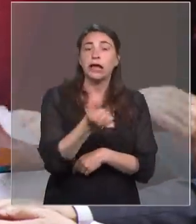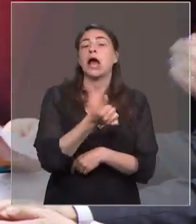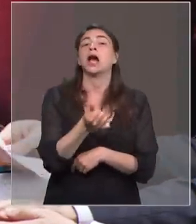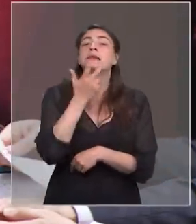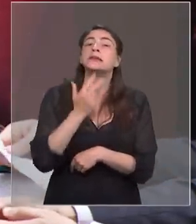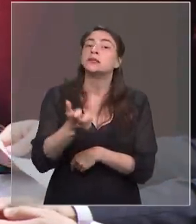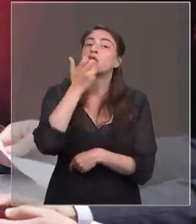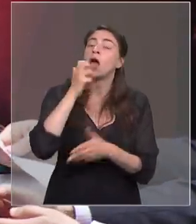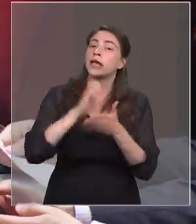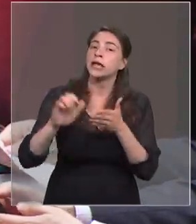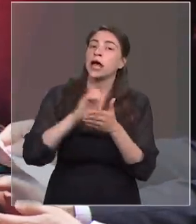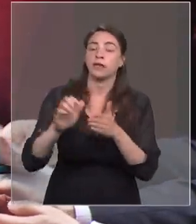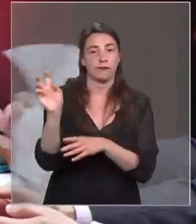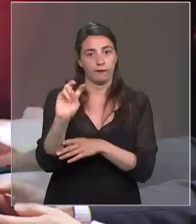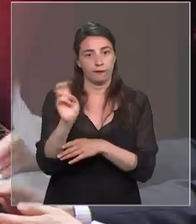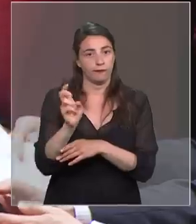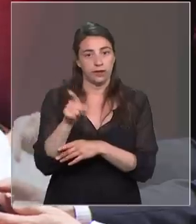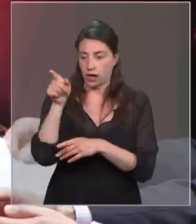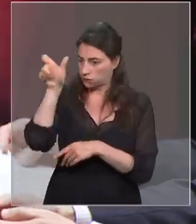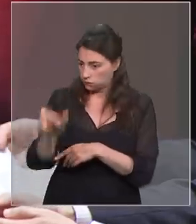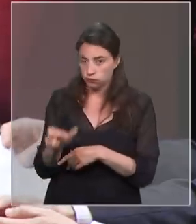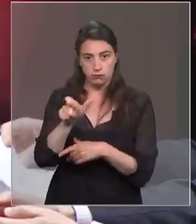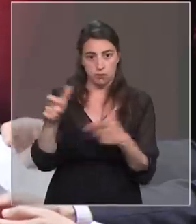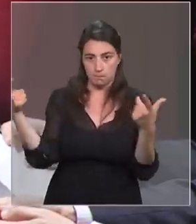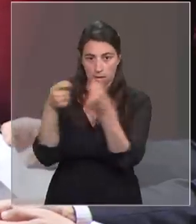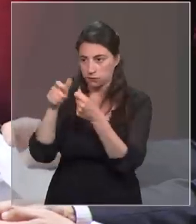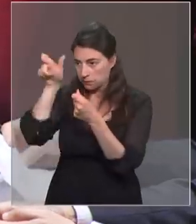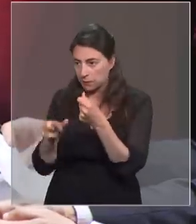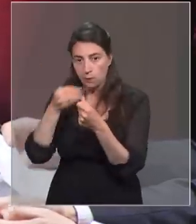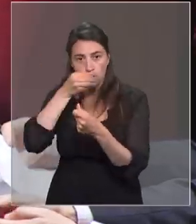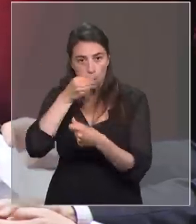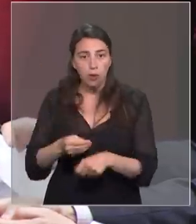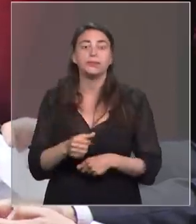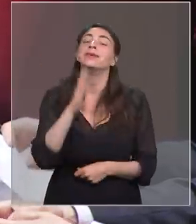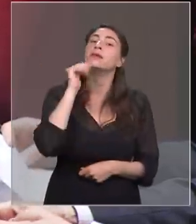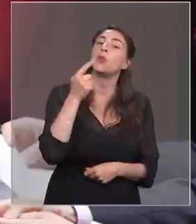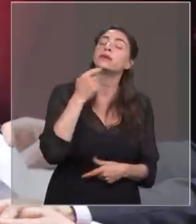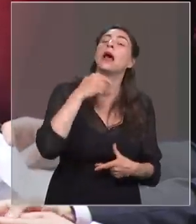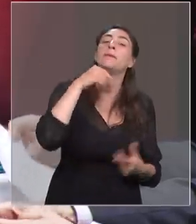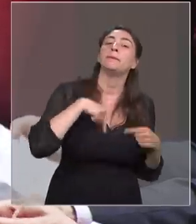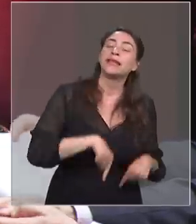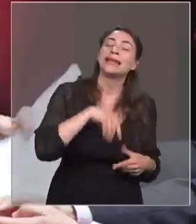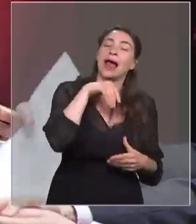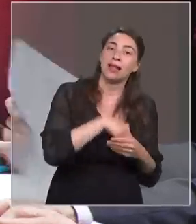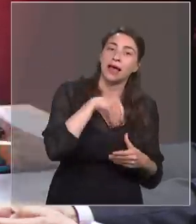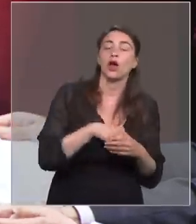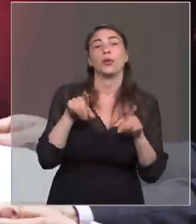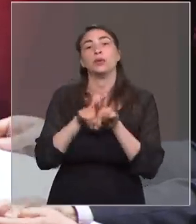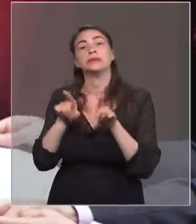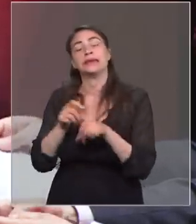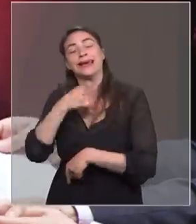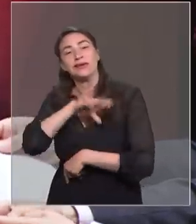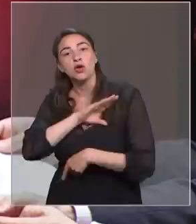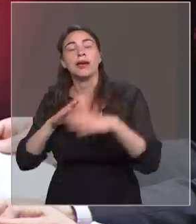est bien l'utilisateur de la carte vitale. C'est pourquoi le ministre de l'Intérieur et le ministre en charge des comptes publics